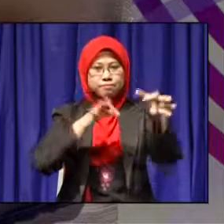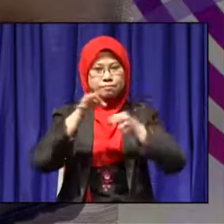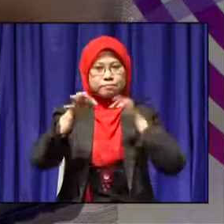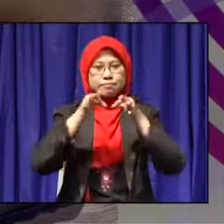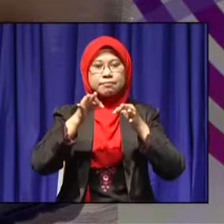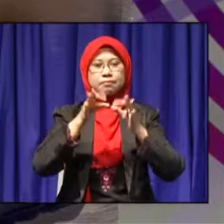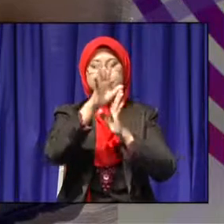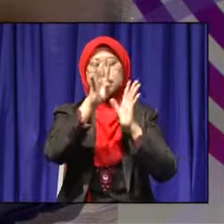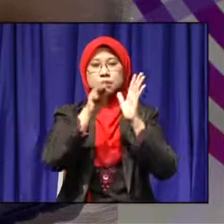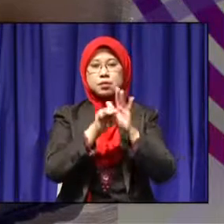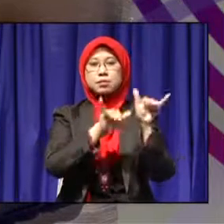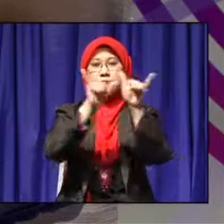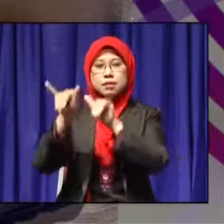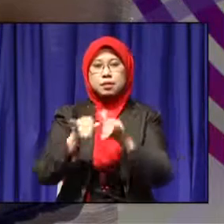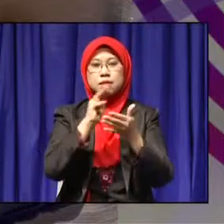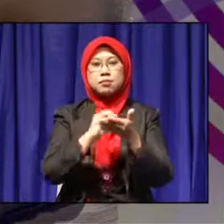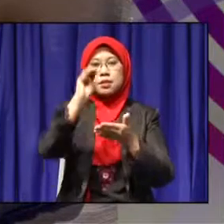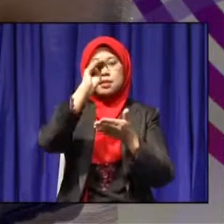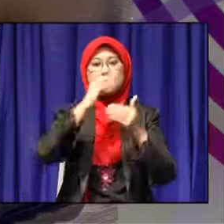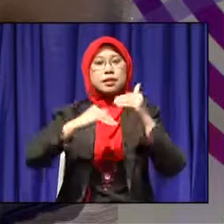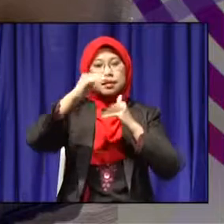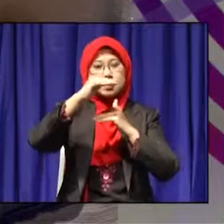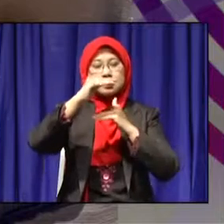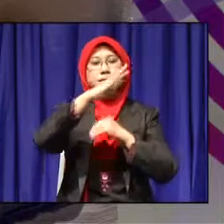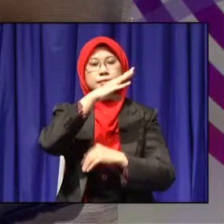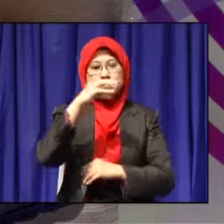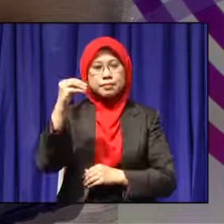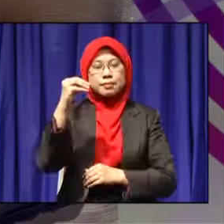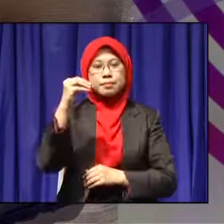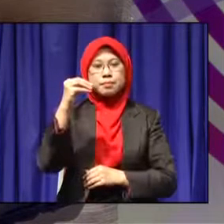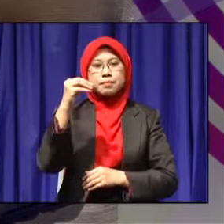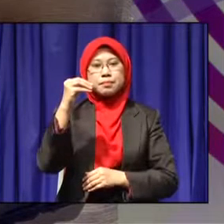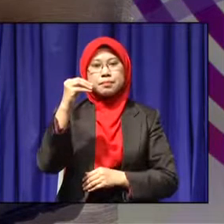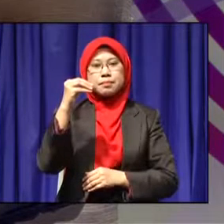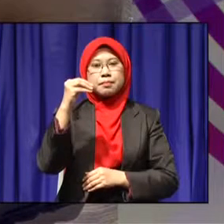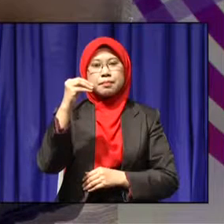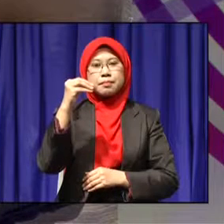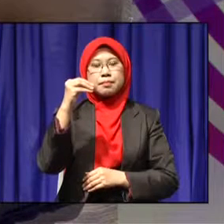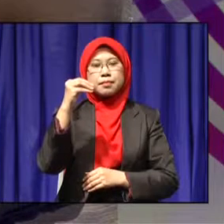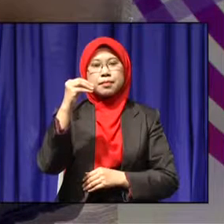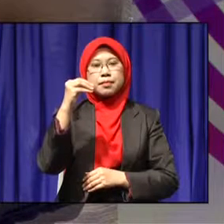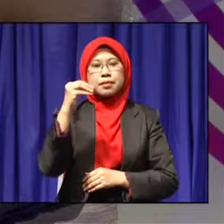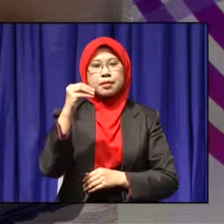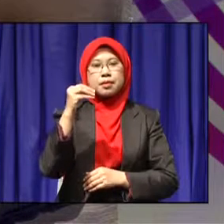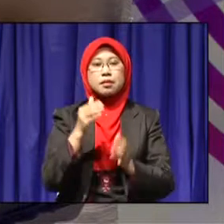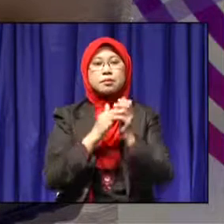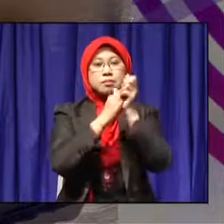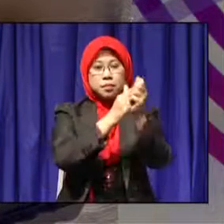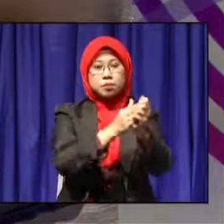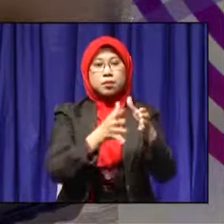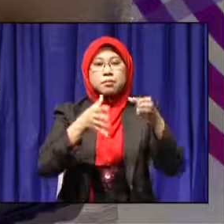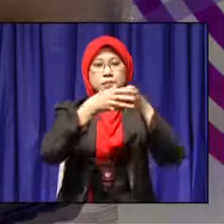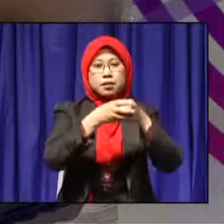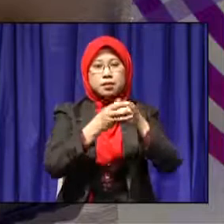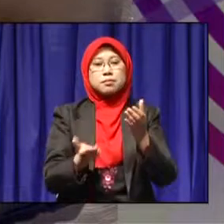mengenai kurikulum standard Menengah Atas dan juga eh bekpal up panduan Pixma